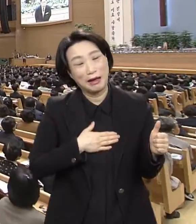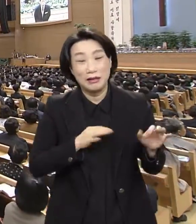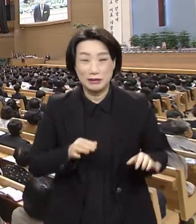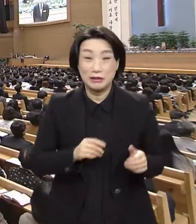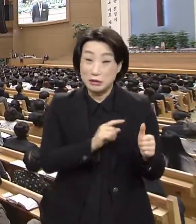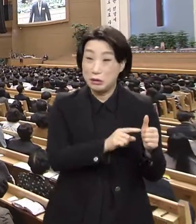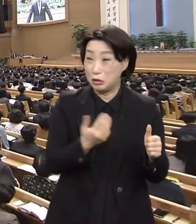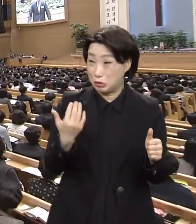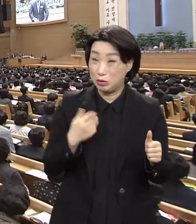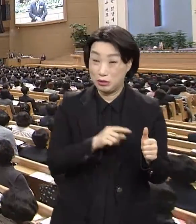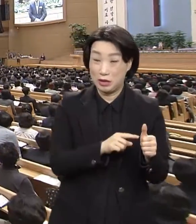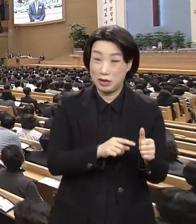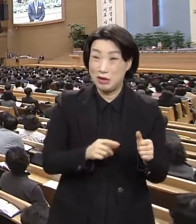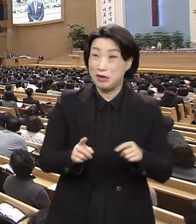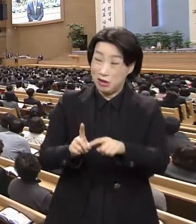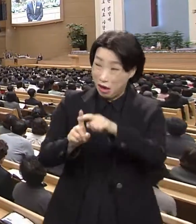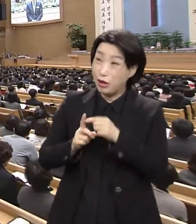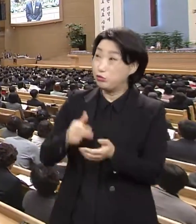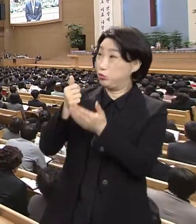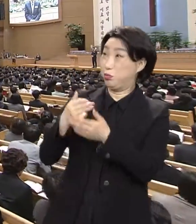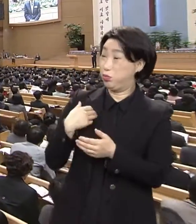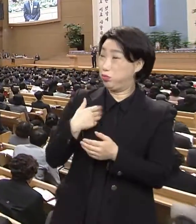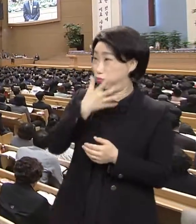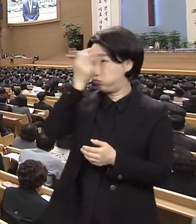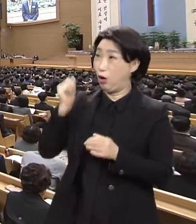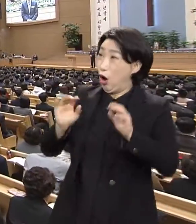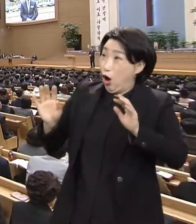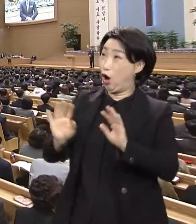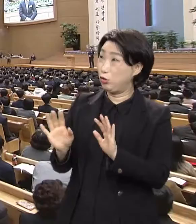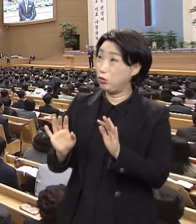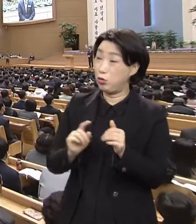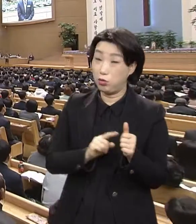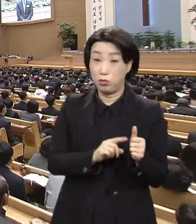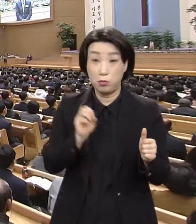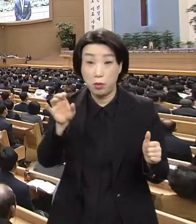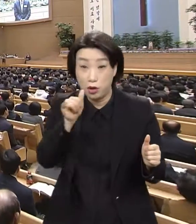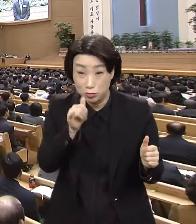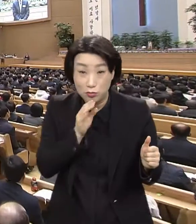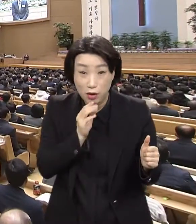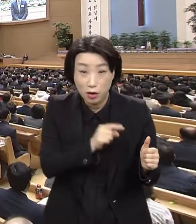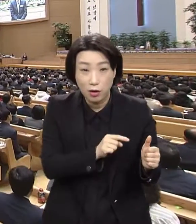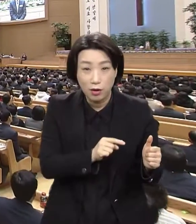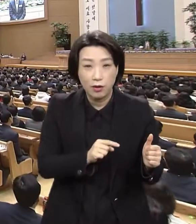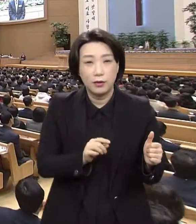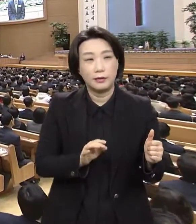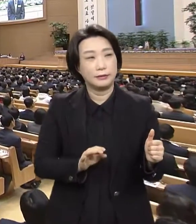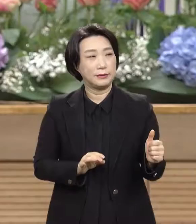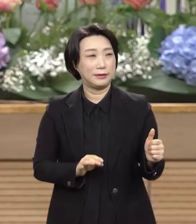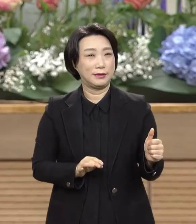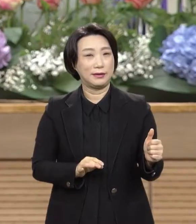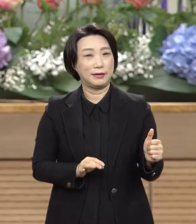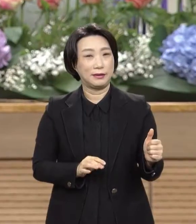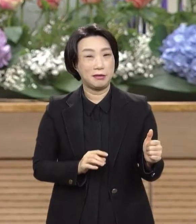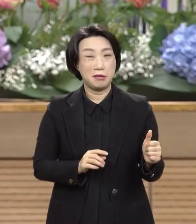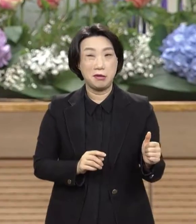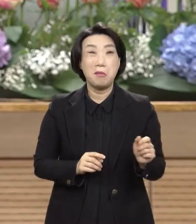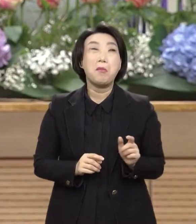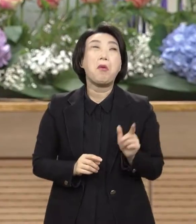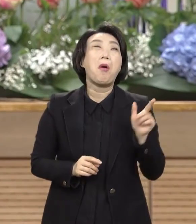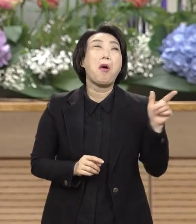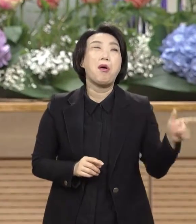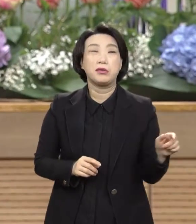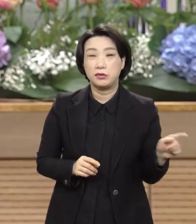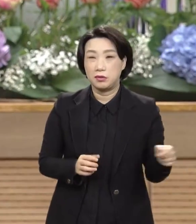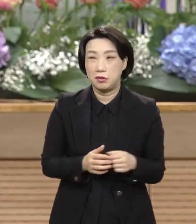죽을지언정 주님을 부인하지 않습니다 라고 하더니 멀찍이